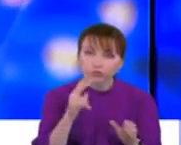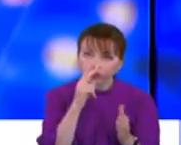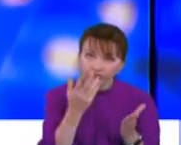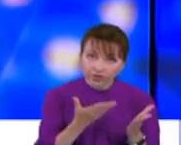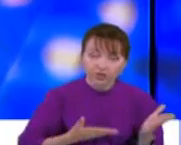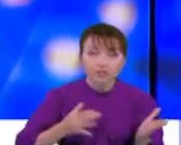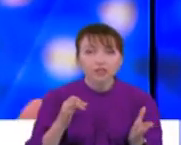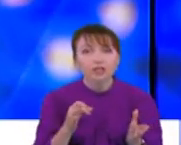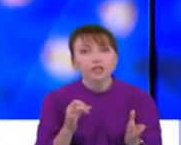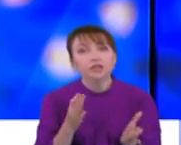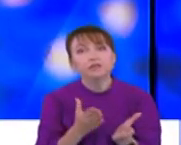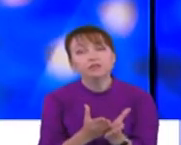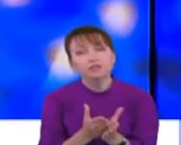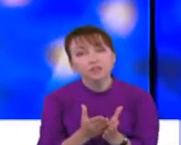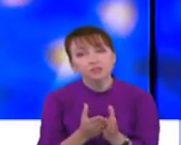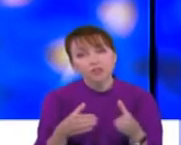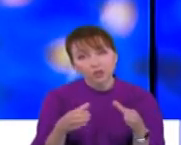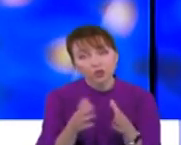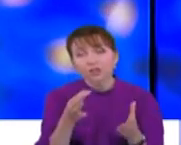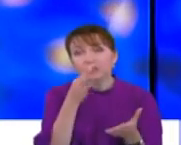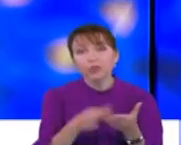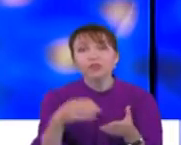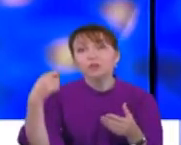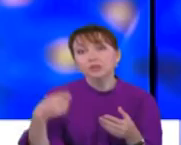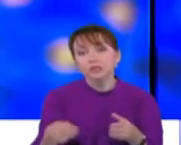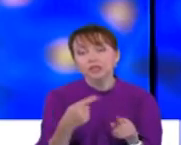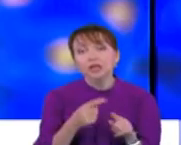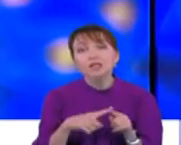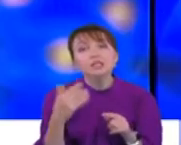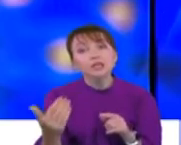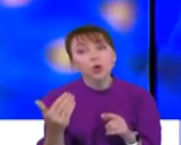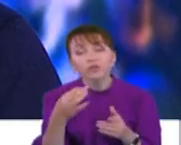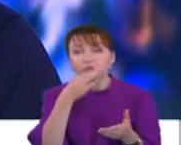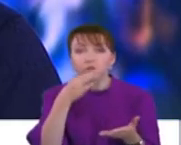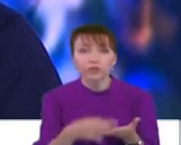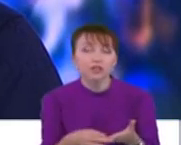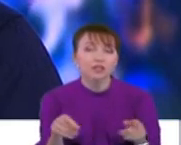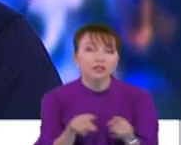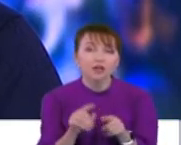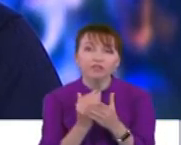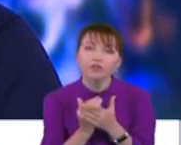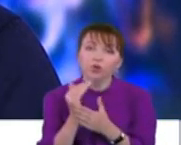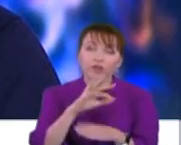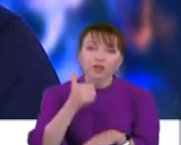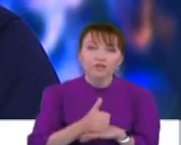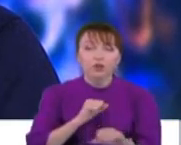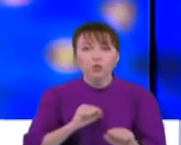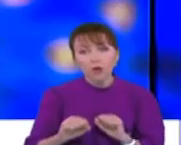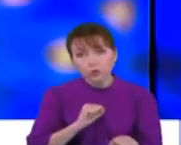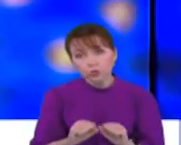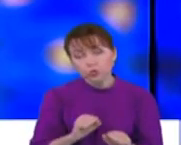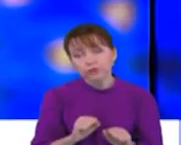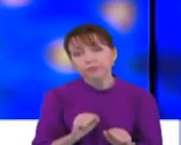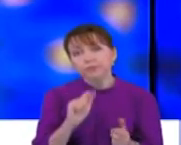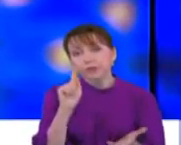і в секторі, за який відповідає президент, а це його відповідальність як Верховного Головнокомандувача,